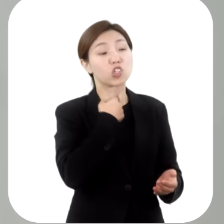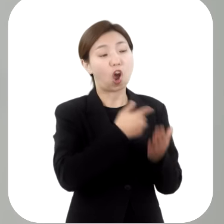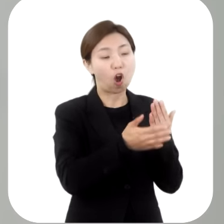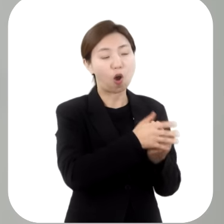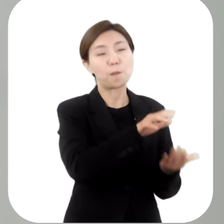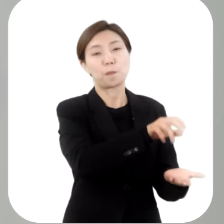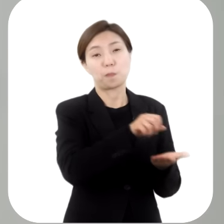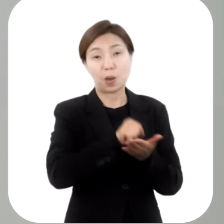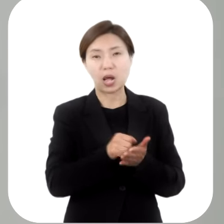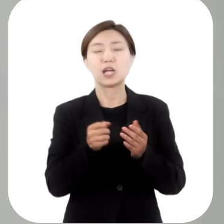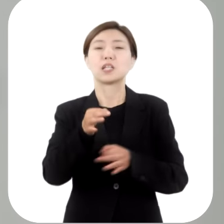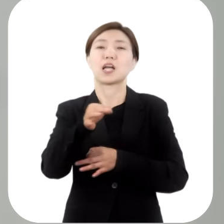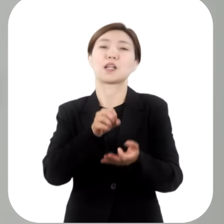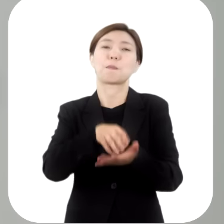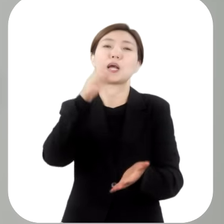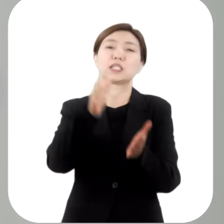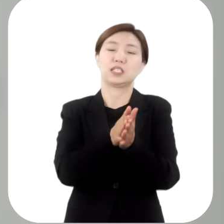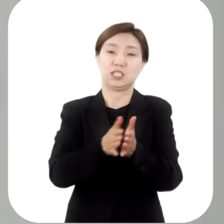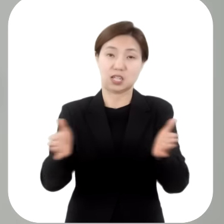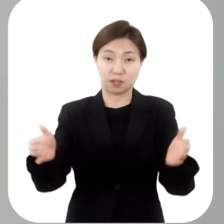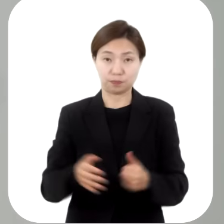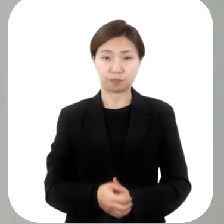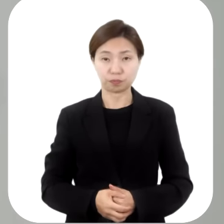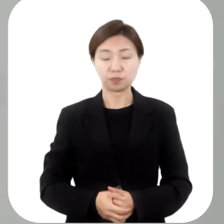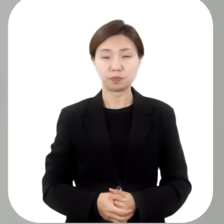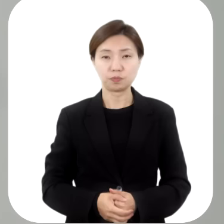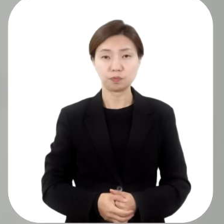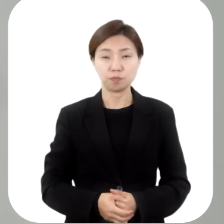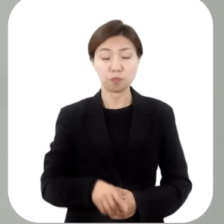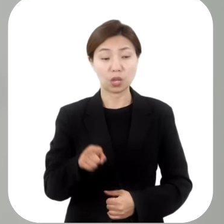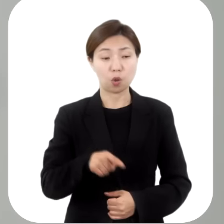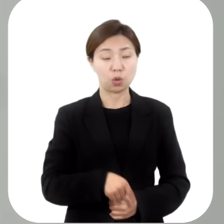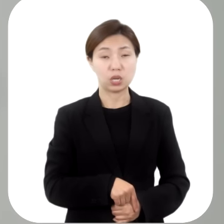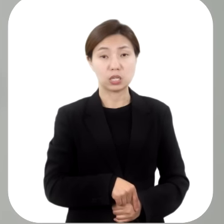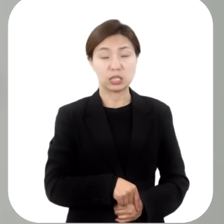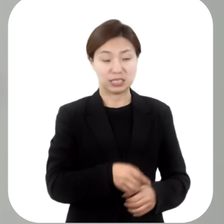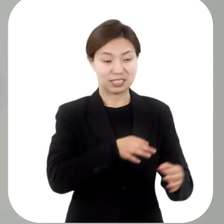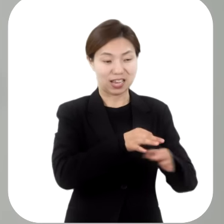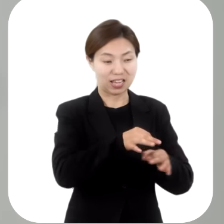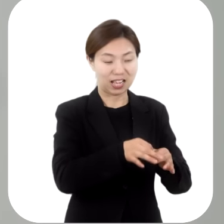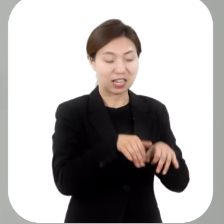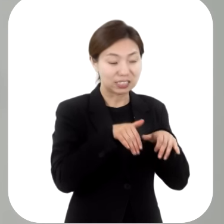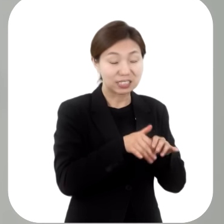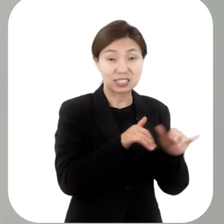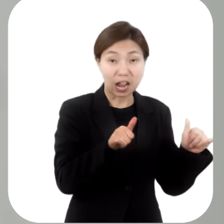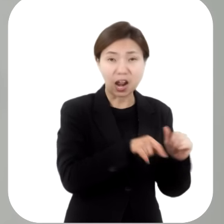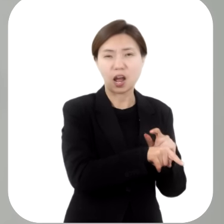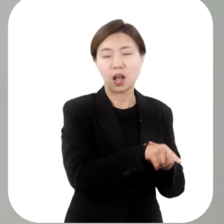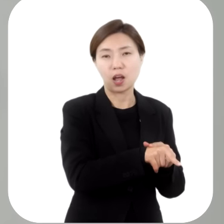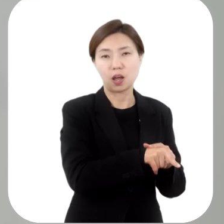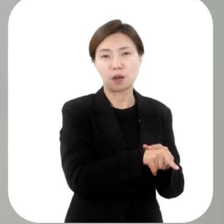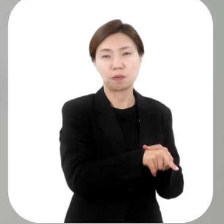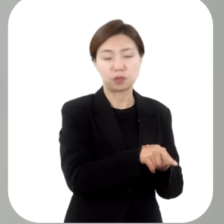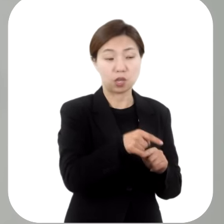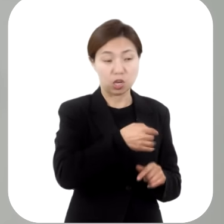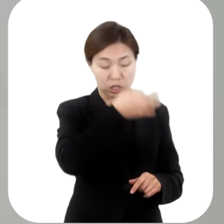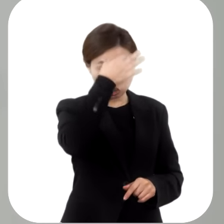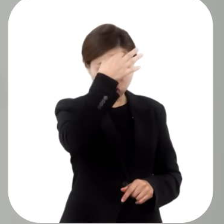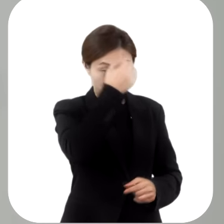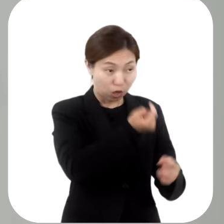그리고 시작하려면 혼자서 안 하고 뭐 한두 명이 필요하면 그 가게 친구로 일하던 사람 중에